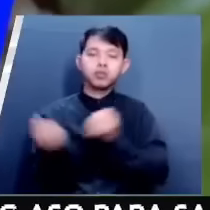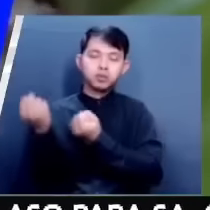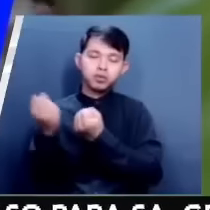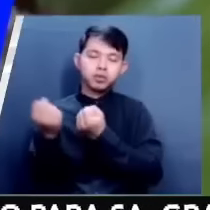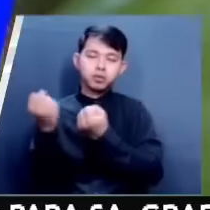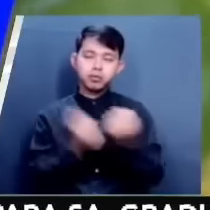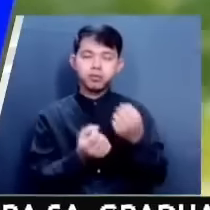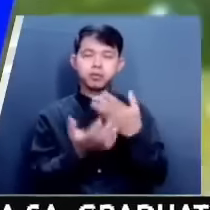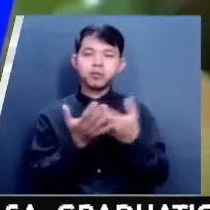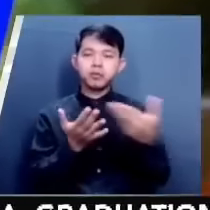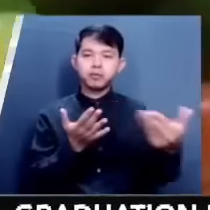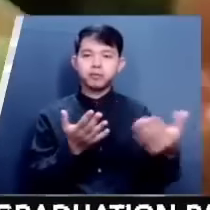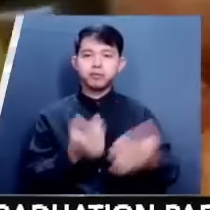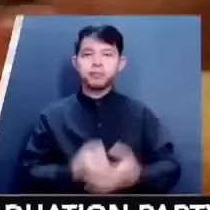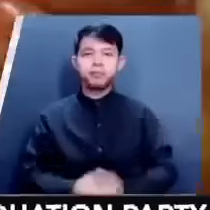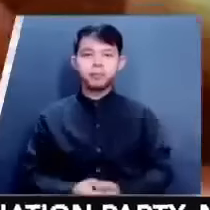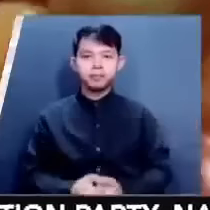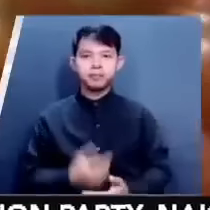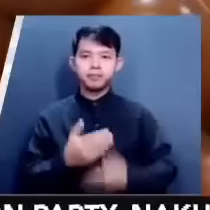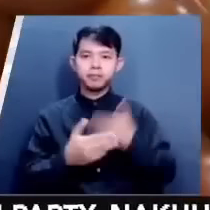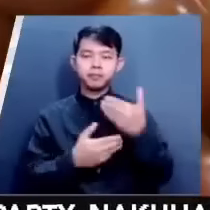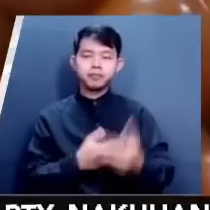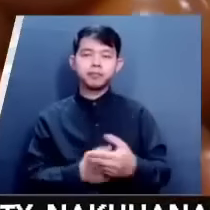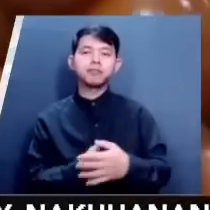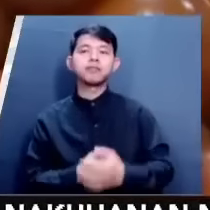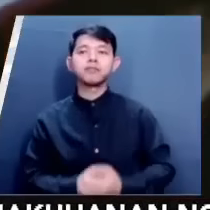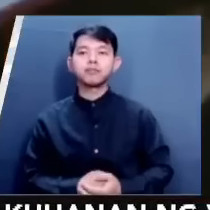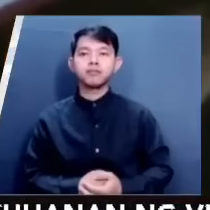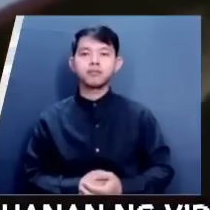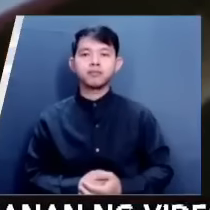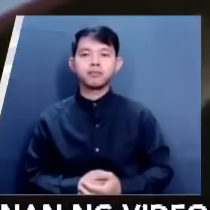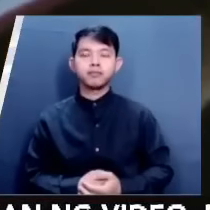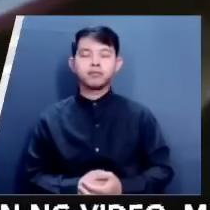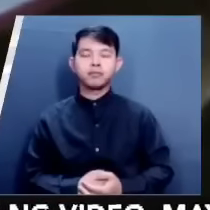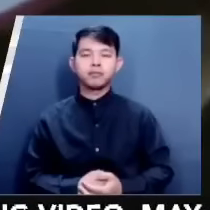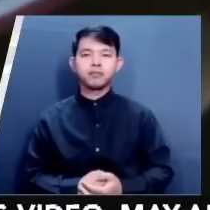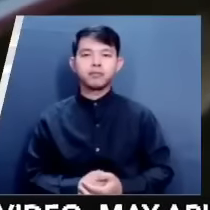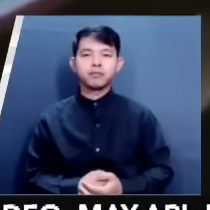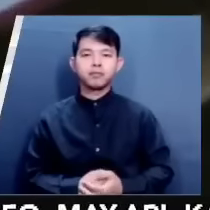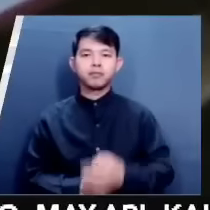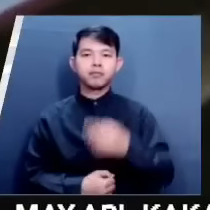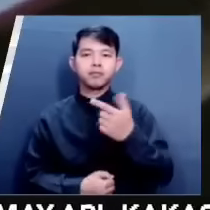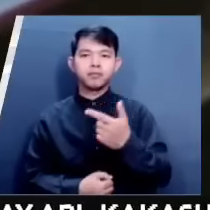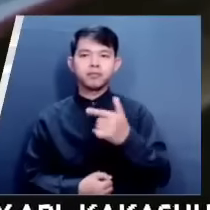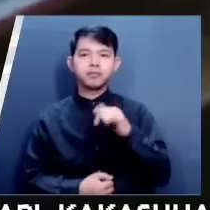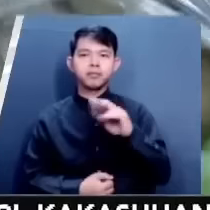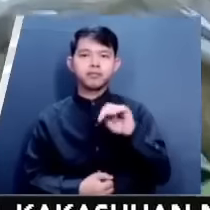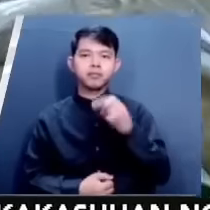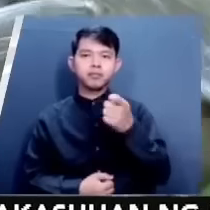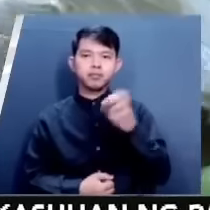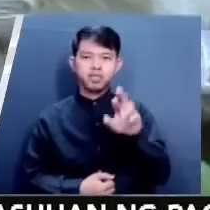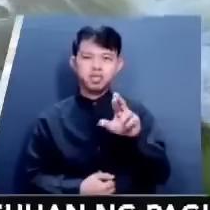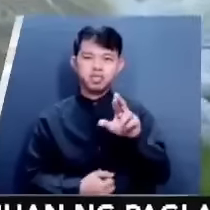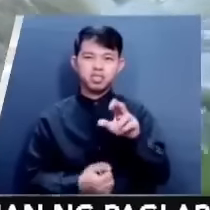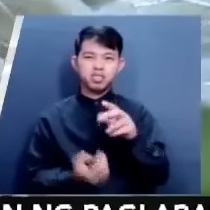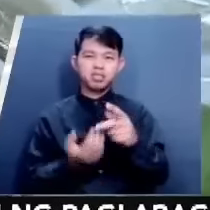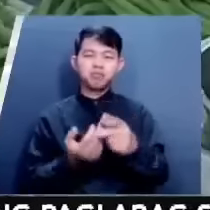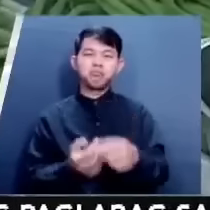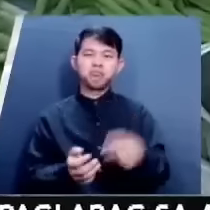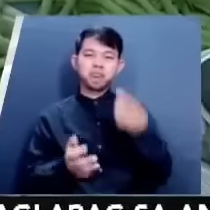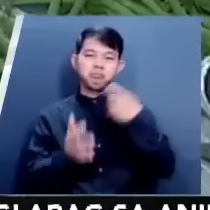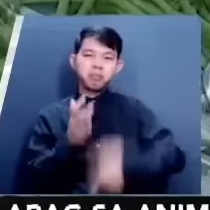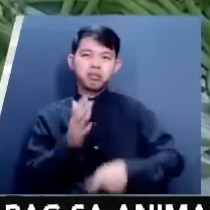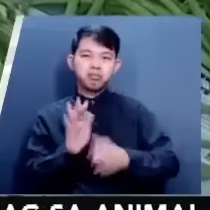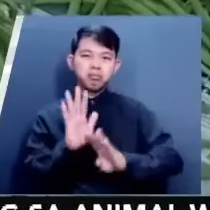Presyo ng luya sumipa sa 300 pesos per kilo sa ilang pamilihan. Dahil naman sa epekto ng El Nino, nagmahal din